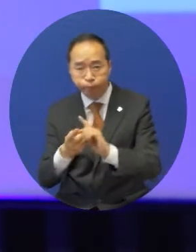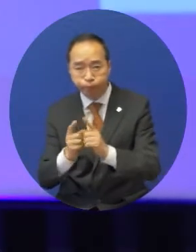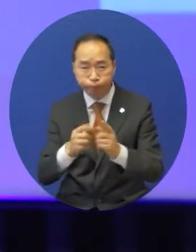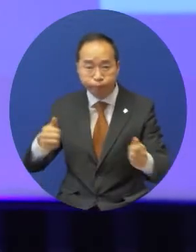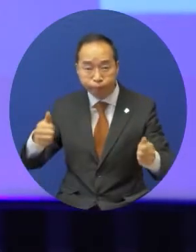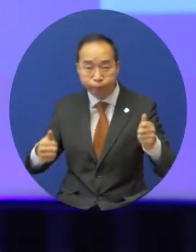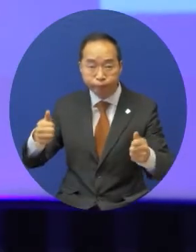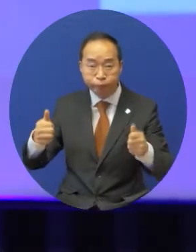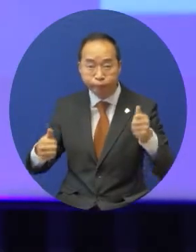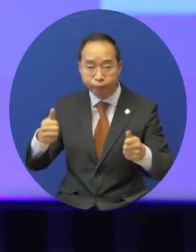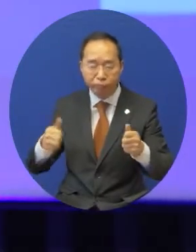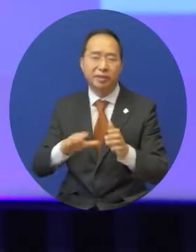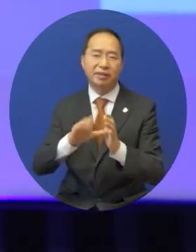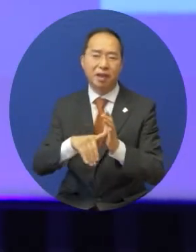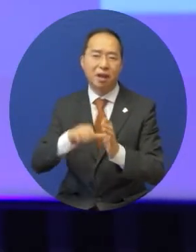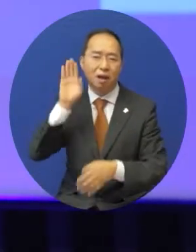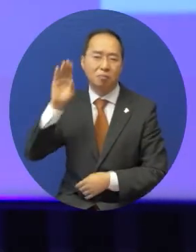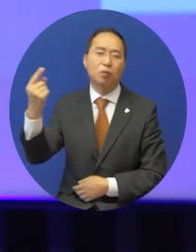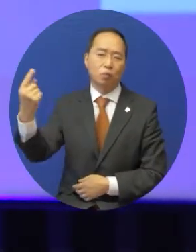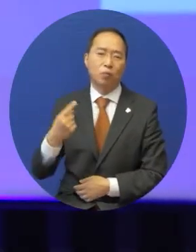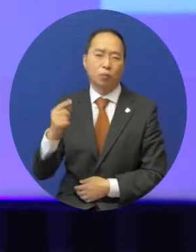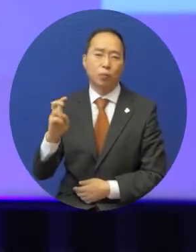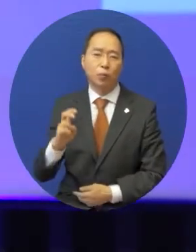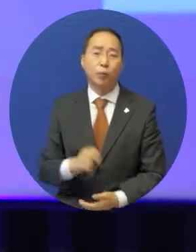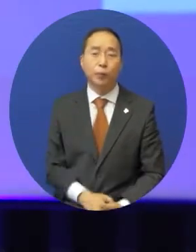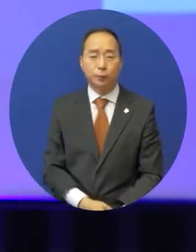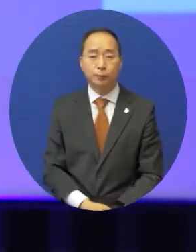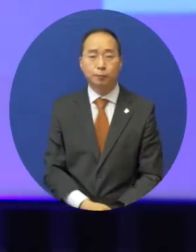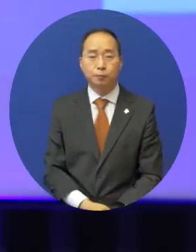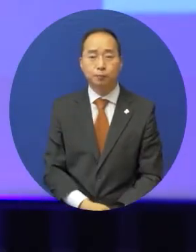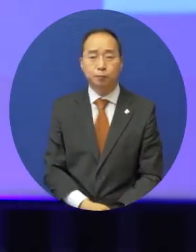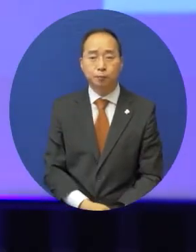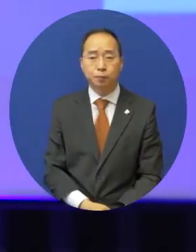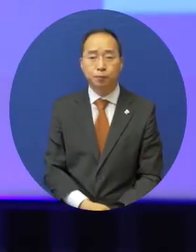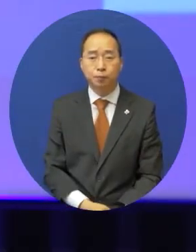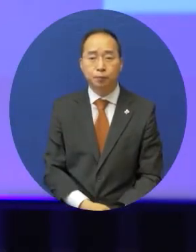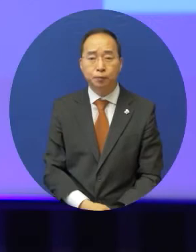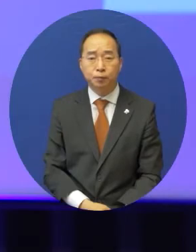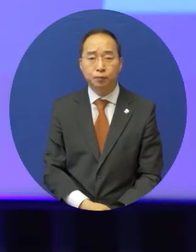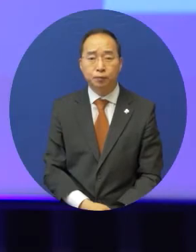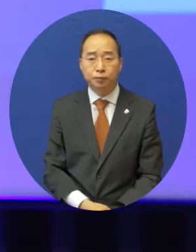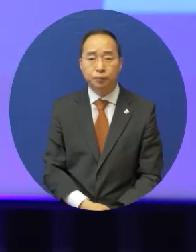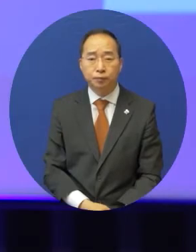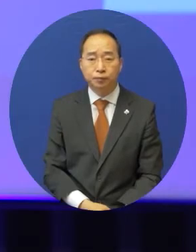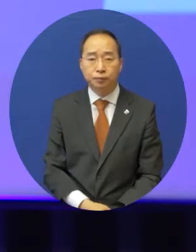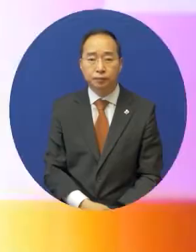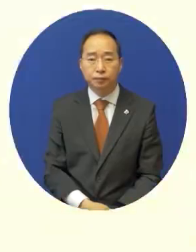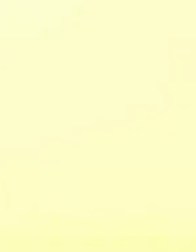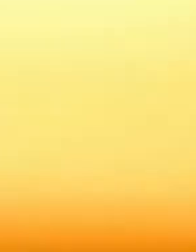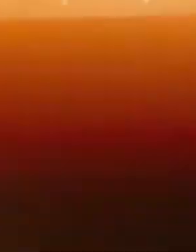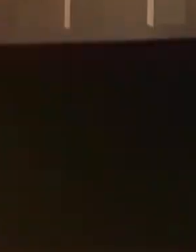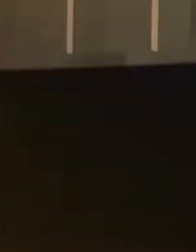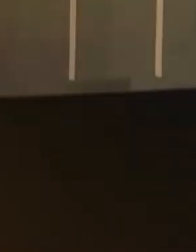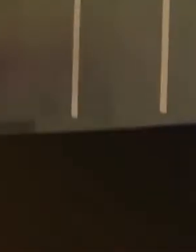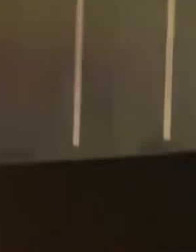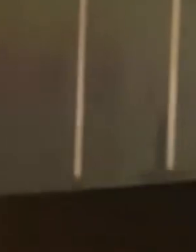서로 보완하면서 경쟁하는 시대가 앞으로 다가오고 있다라고 볼 수가 있겠죠.